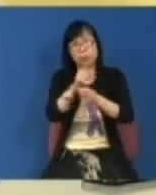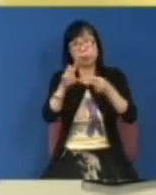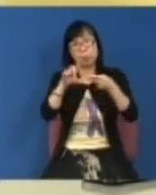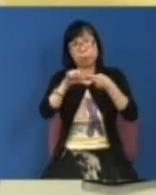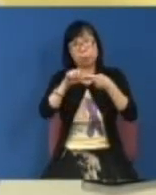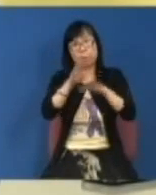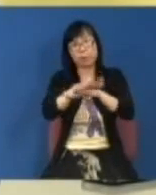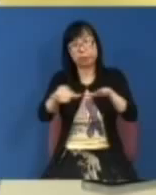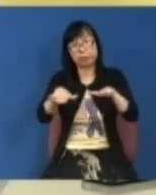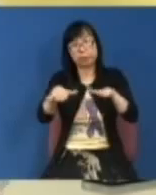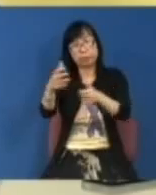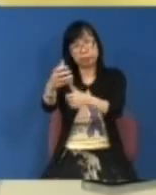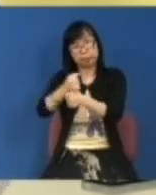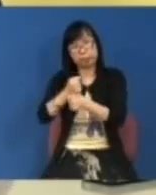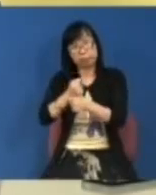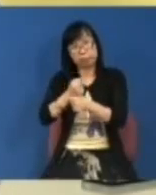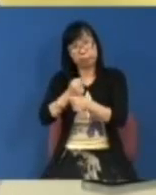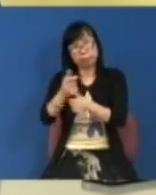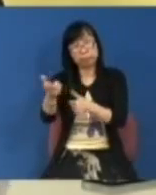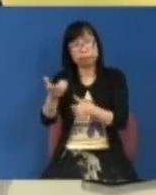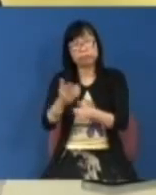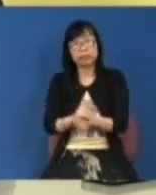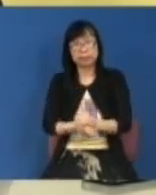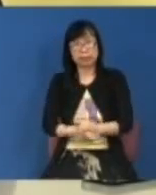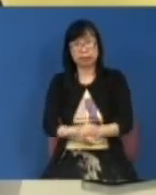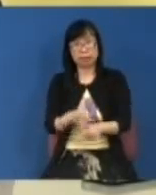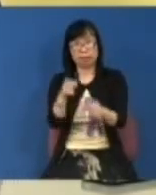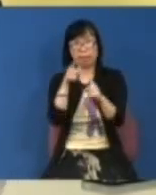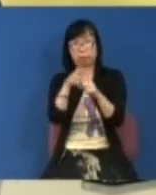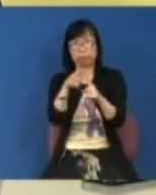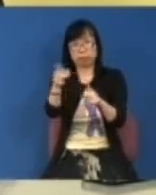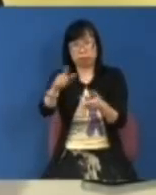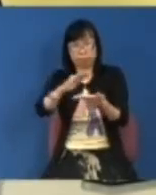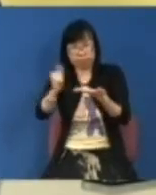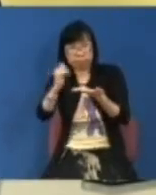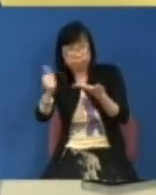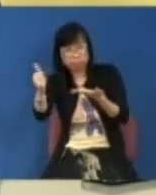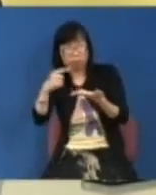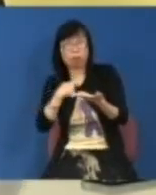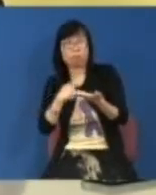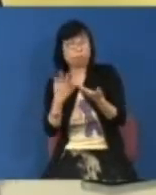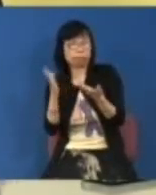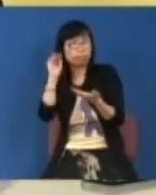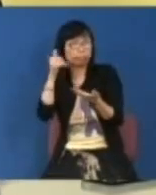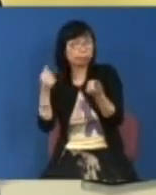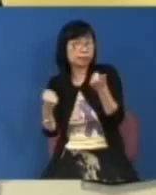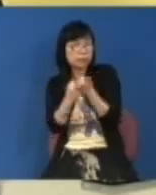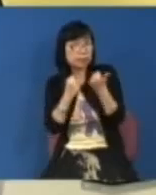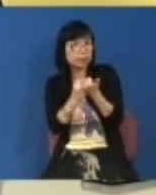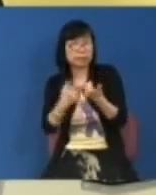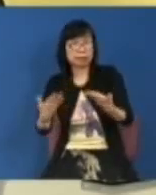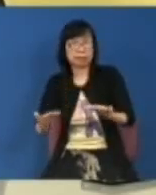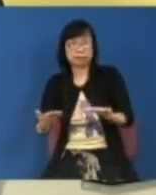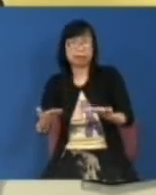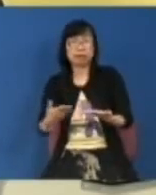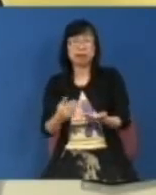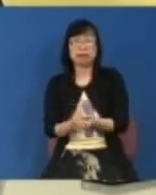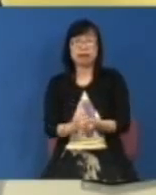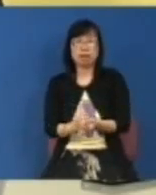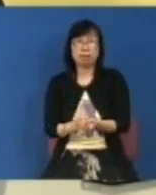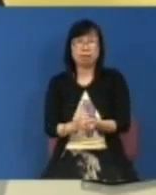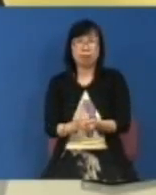捕嘅時候，你個目的係清楚好多，我可以支持你。但係而家你搞到咧，係已經好